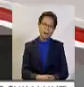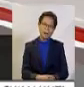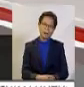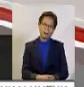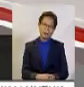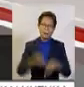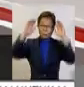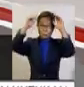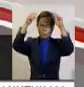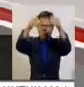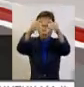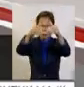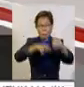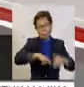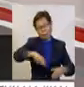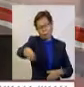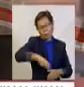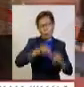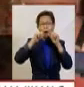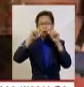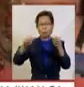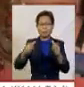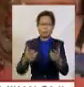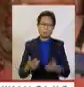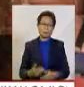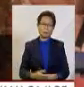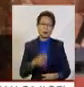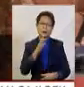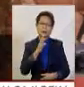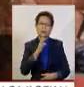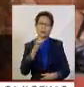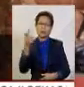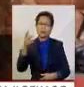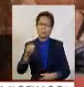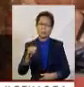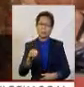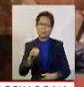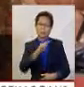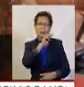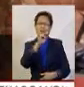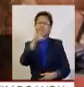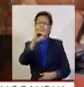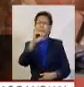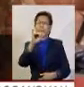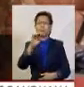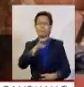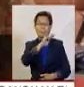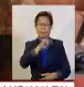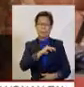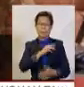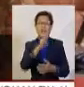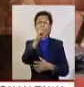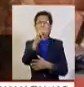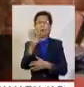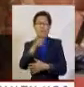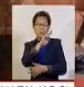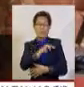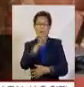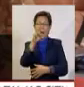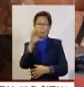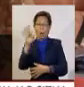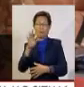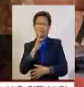Tumpuan kepada pengangkutan awam seperti mana yang disebut oleh Yang Berhormat Menteri Kewangan juga bahawa